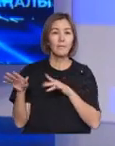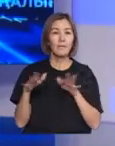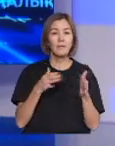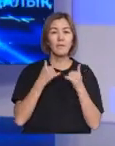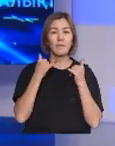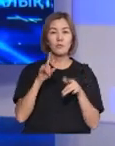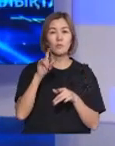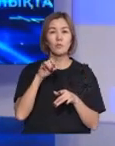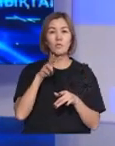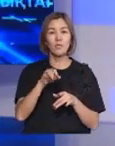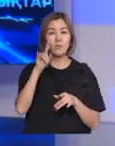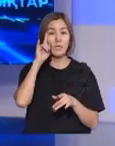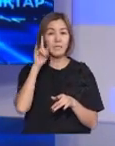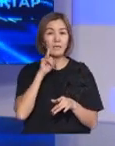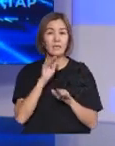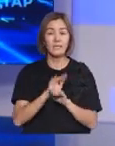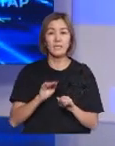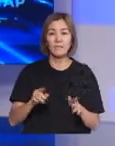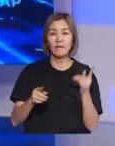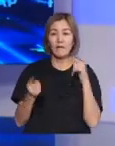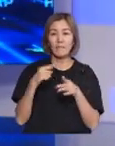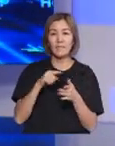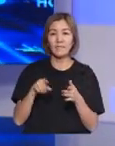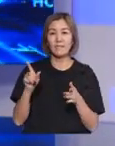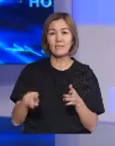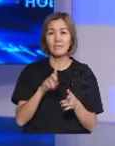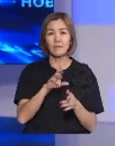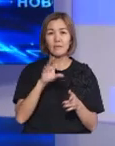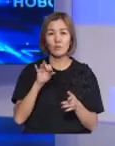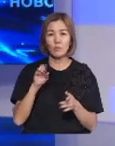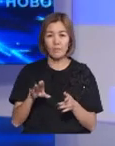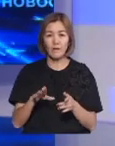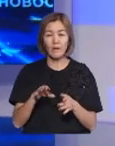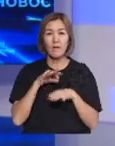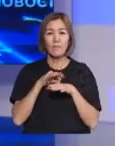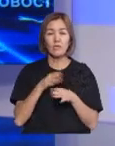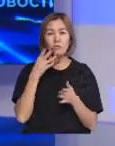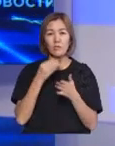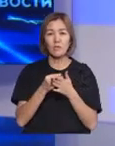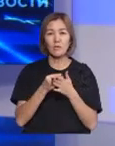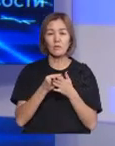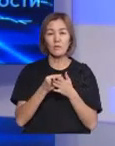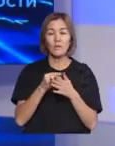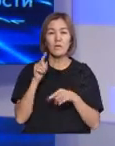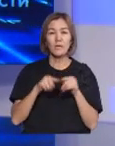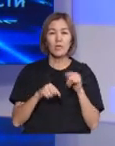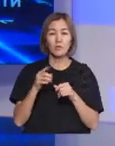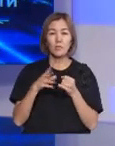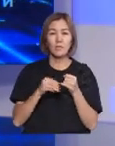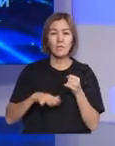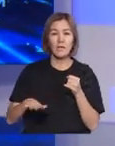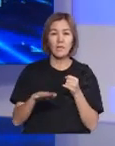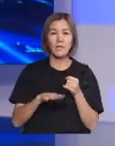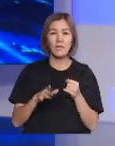Праздничное мероприятие, посвященное столетию казахстанского детского писателя Бердыбека Сокпакбаева, прошло в его родном крае и